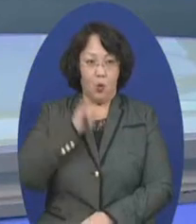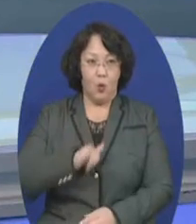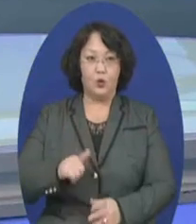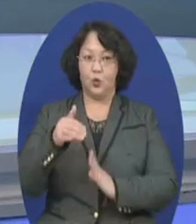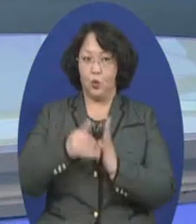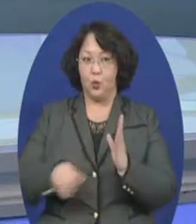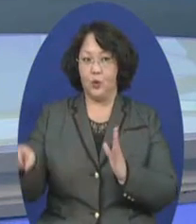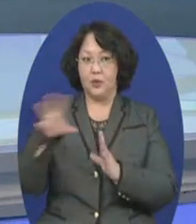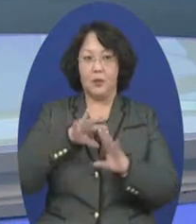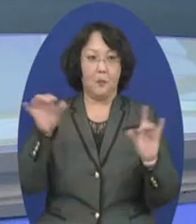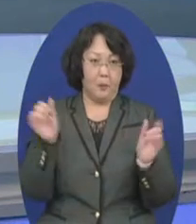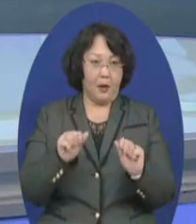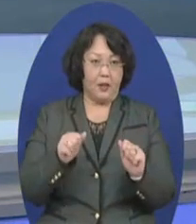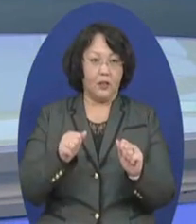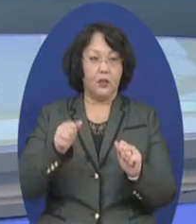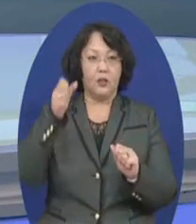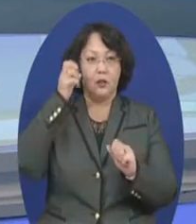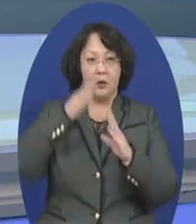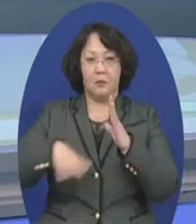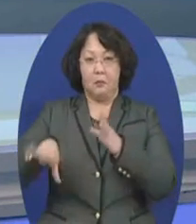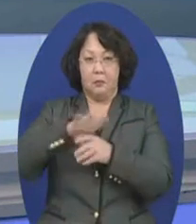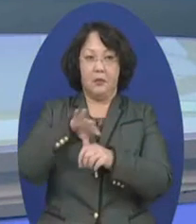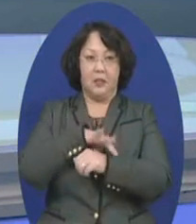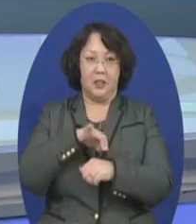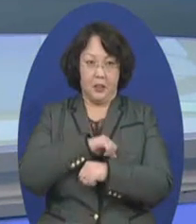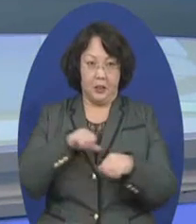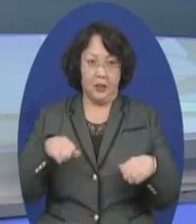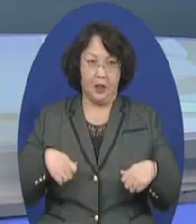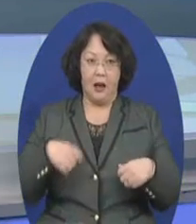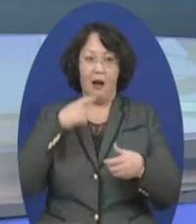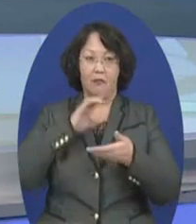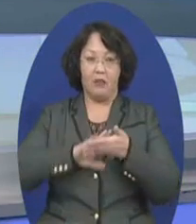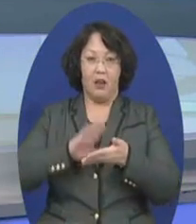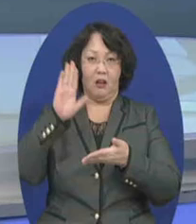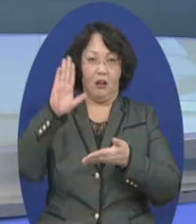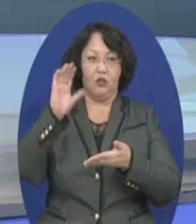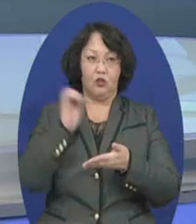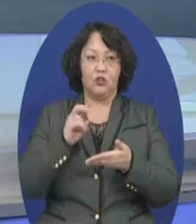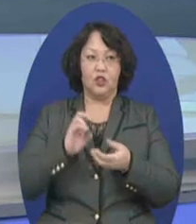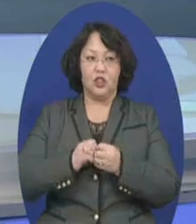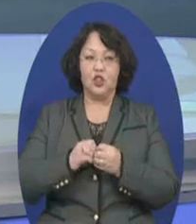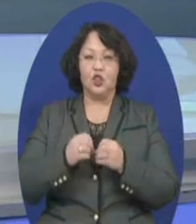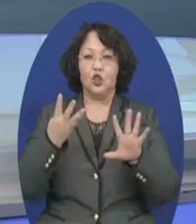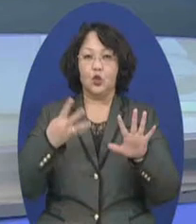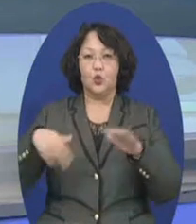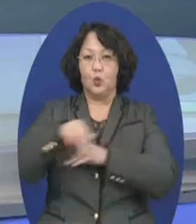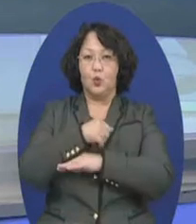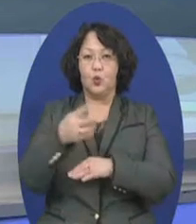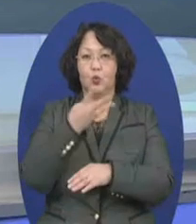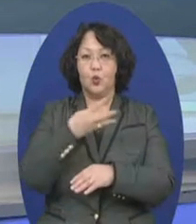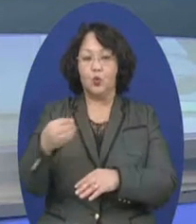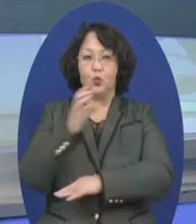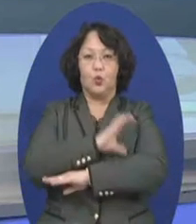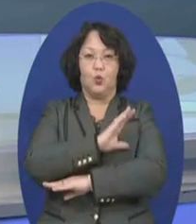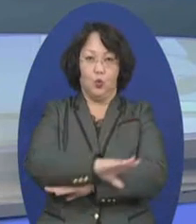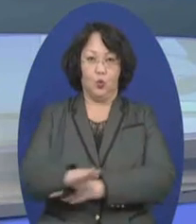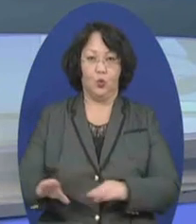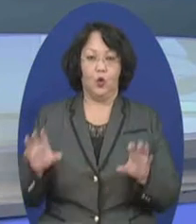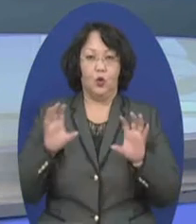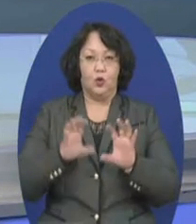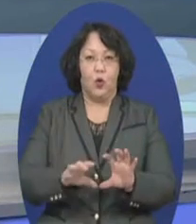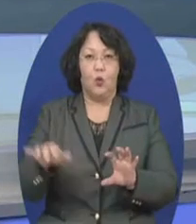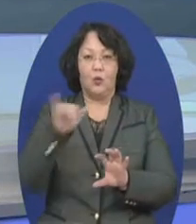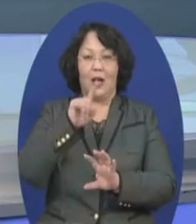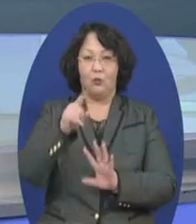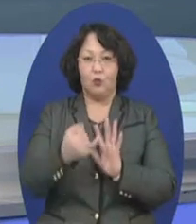Одоо сонгогчдын баярыг тохиолдуулаад төрийн ордонд иргэний андгаа өргөх ёстой боллоо. Ёслолд нийс дэлхийн 9 дүүргийн 400 сурагч оролцсон байна. Энэ жил улсын